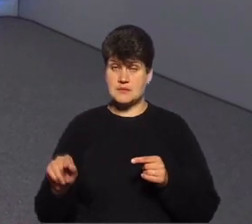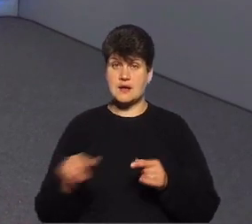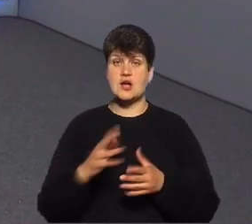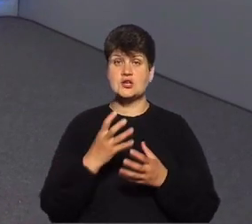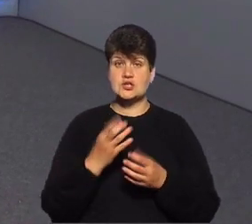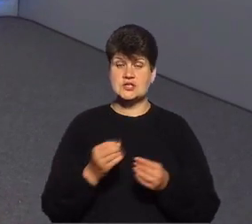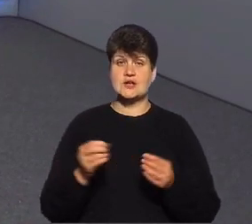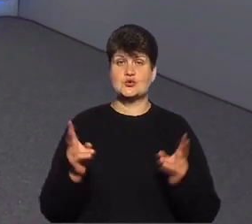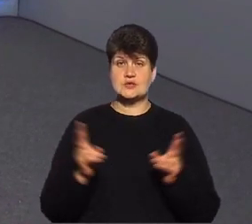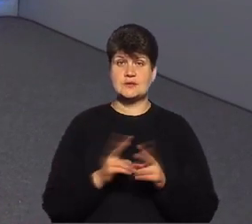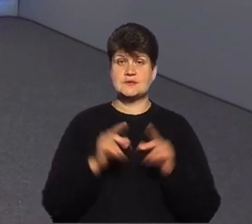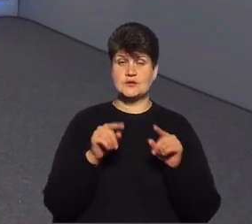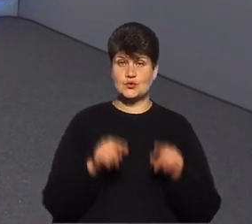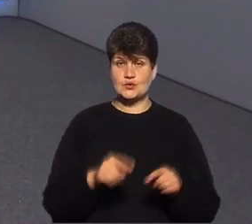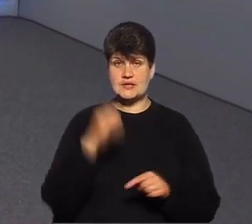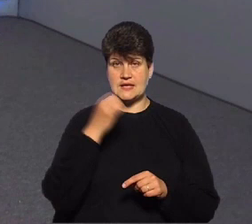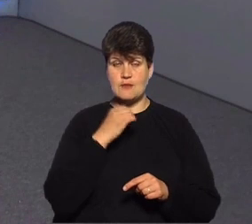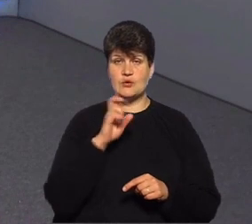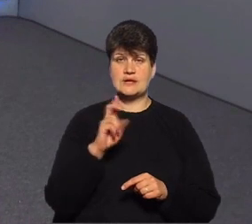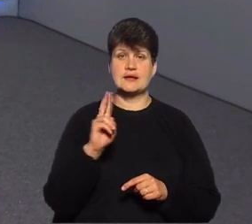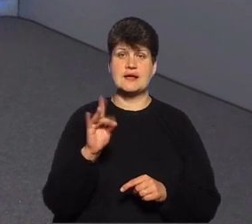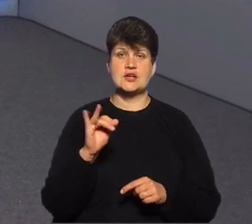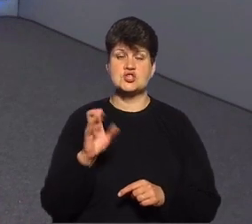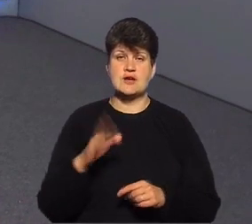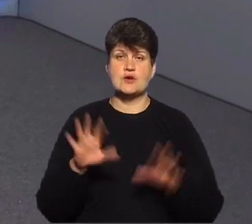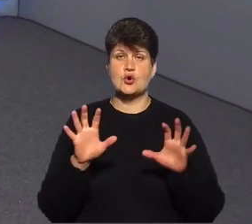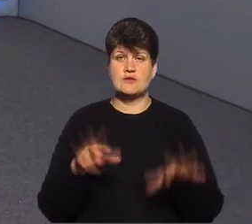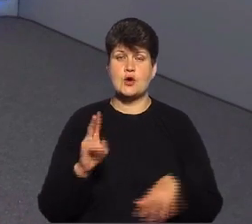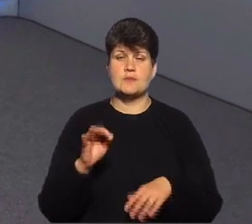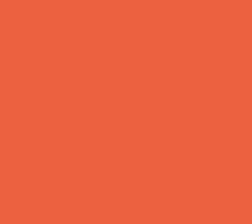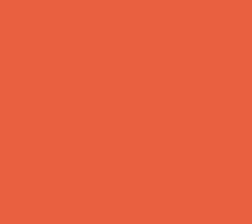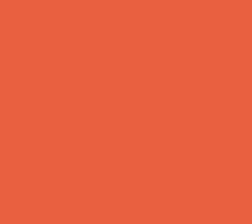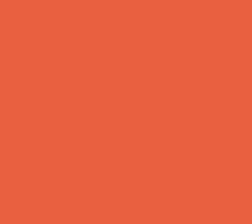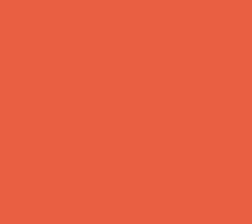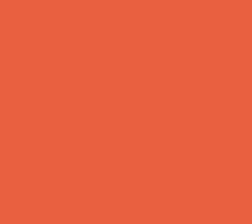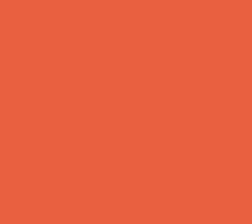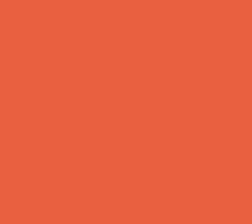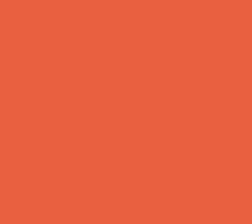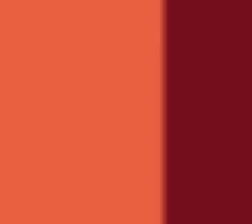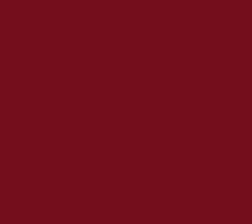вам дякую. Богдан Килічавий, голова Копичанецької міської територіальної громади, був у нас в гостях.